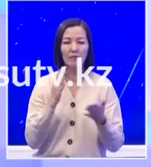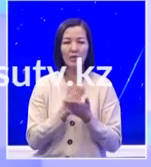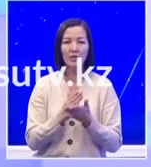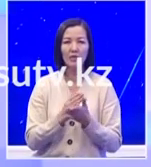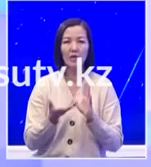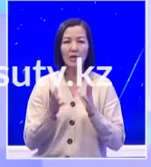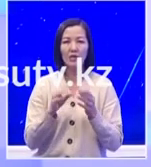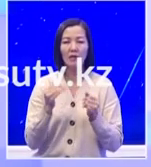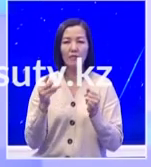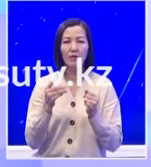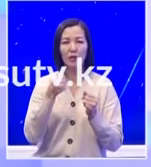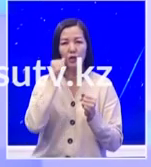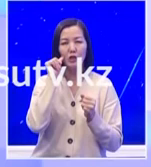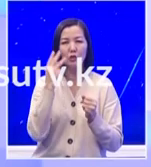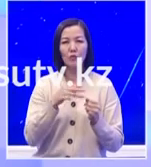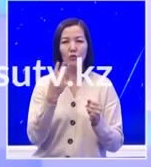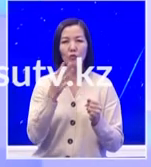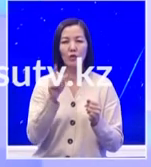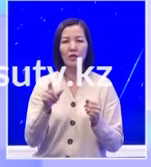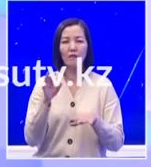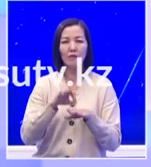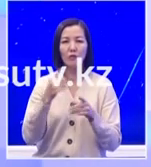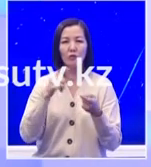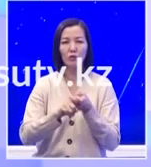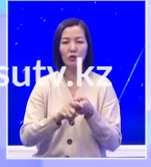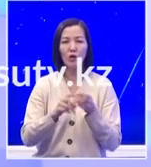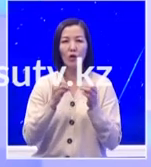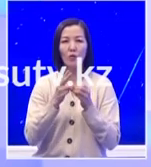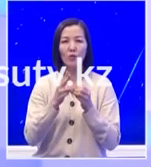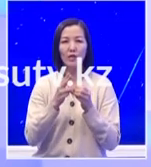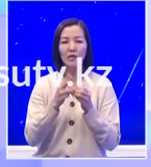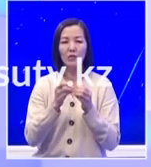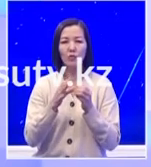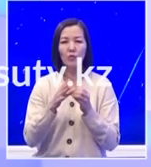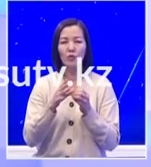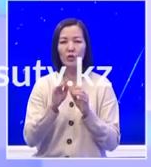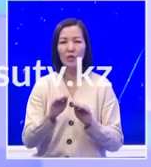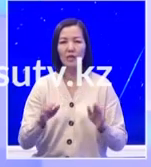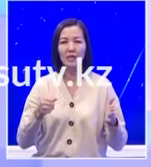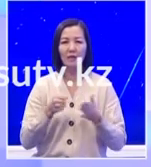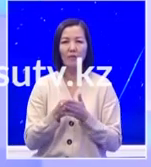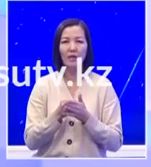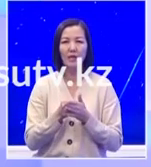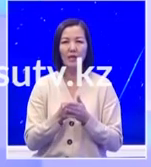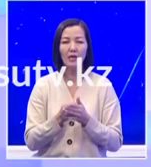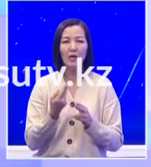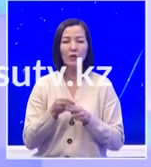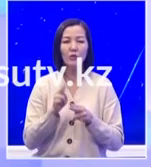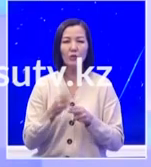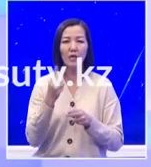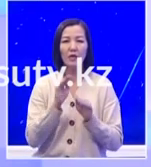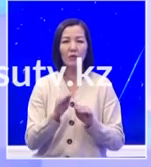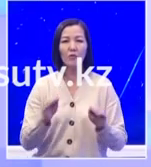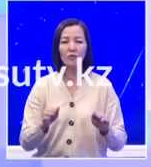облыста соңғы тәулікте 34 адам вирус жұқтырды. Оның 12-сі 14 жасқа дейінгі балалар арасында анықталды. Сондай-ақ 2 оқушының